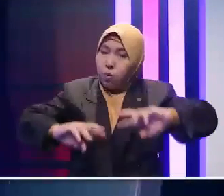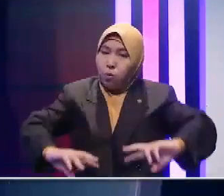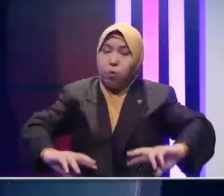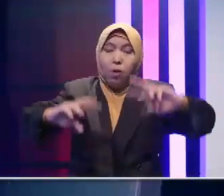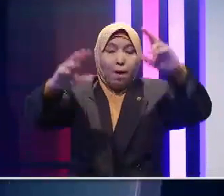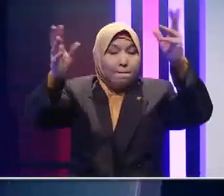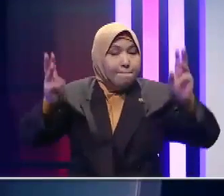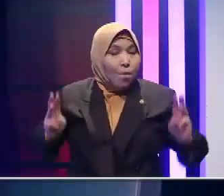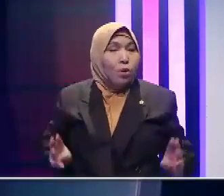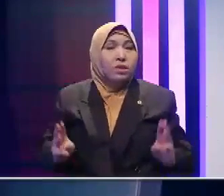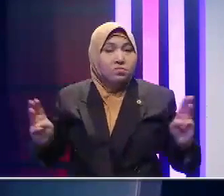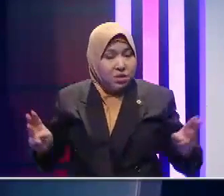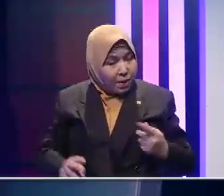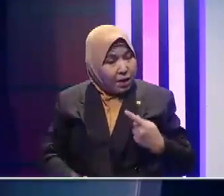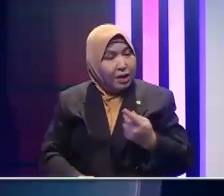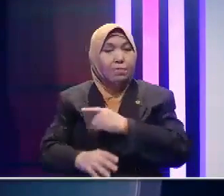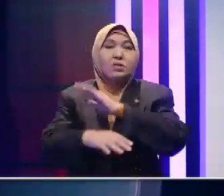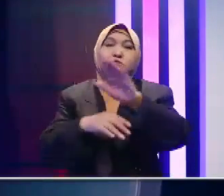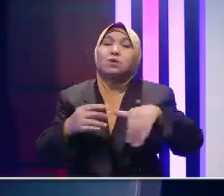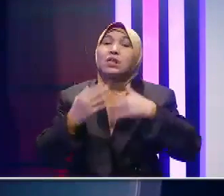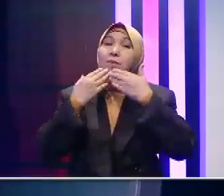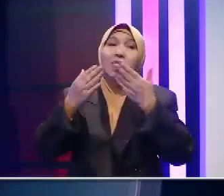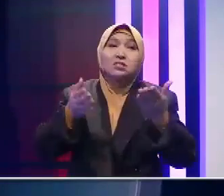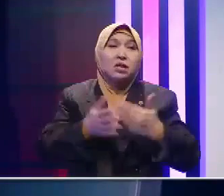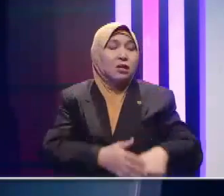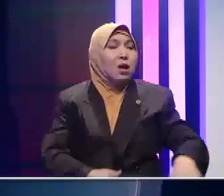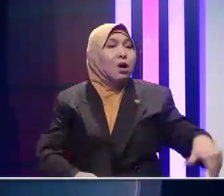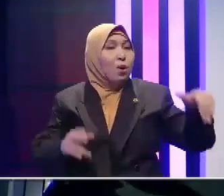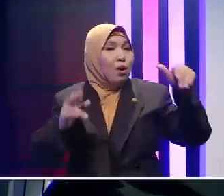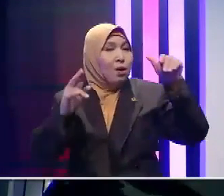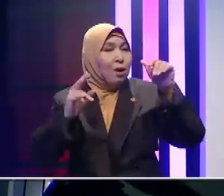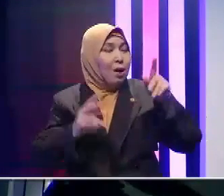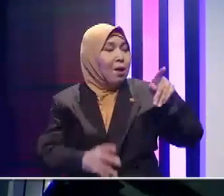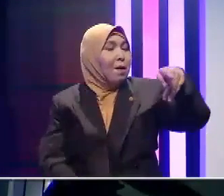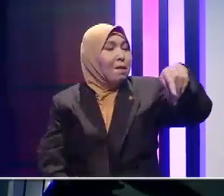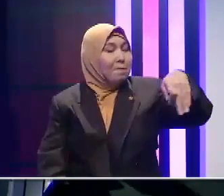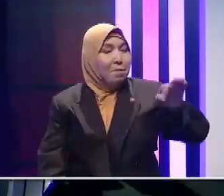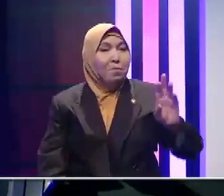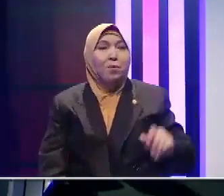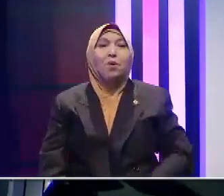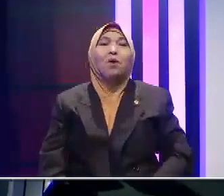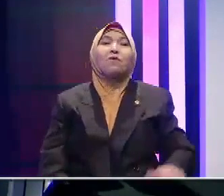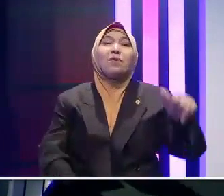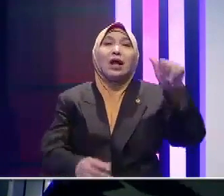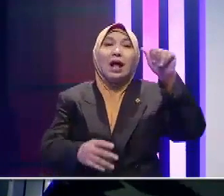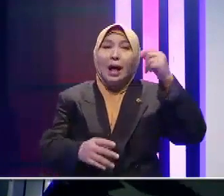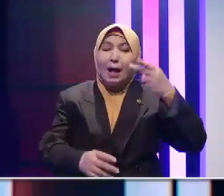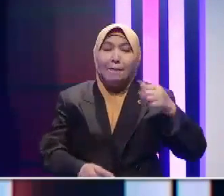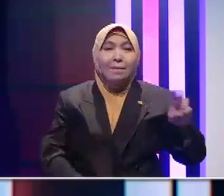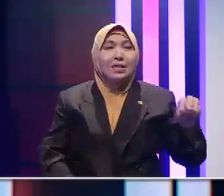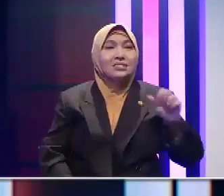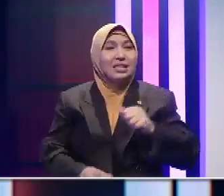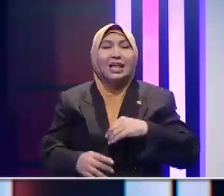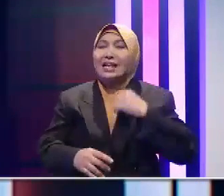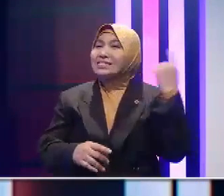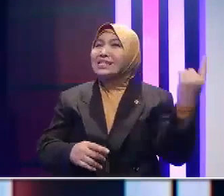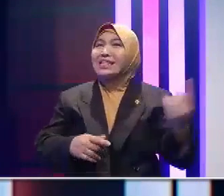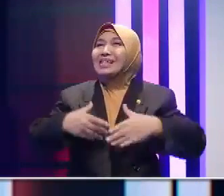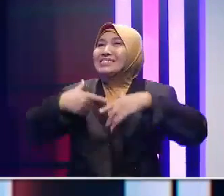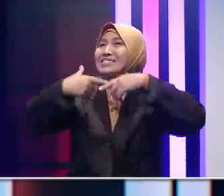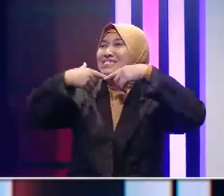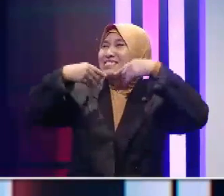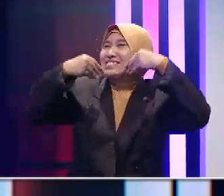motivasi kepada kami semua, insya-Allah. Terima kasih juga kepada Al-Fadhil Prof Madya Dr. Ahmad Sanusi yang tak lekang dengan senyuman